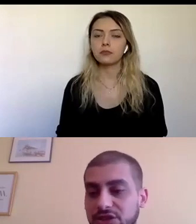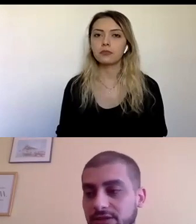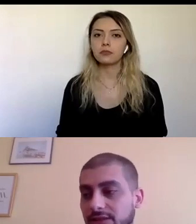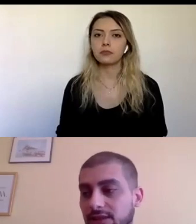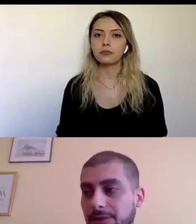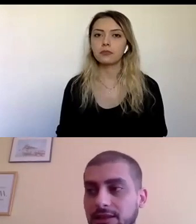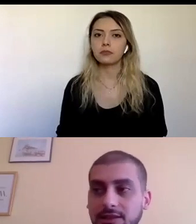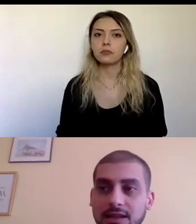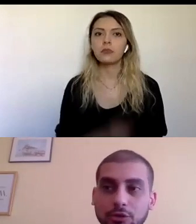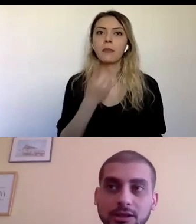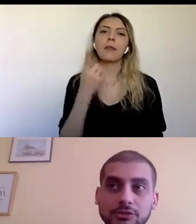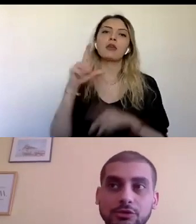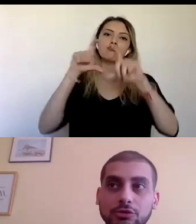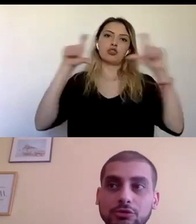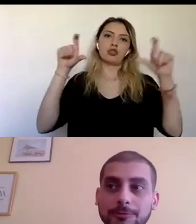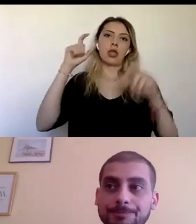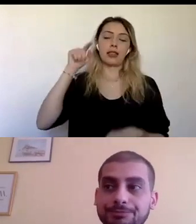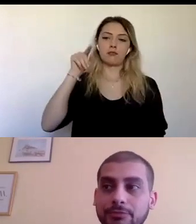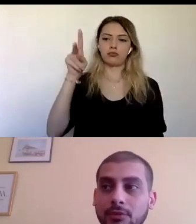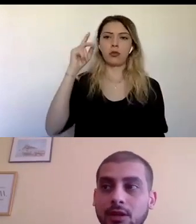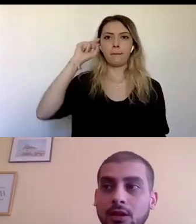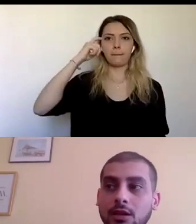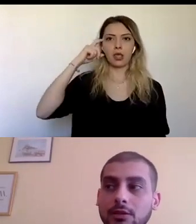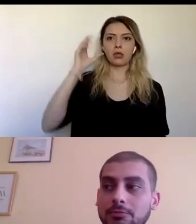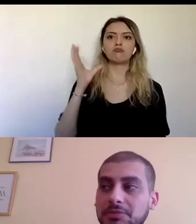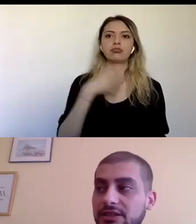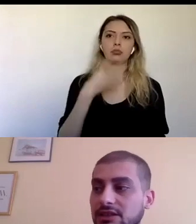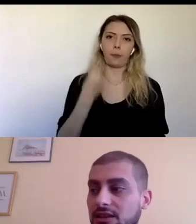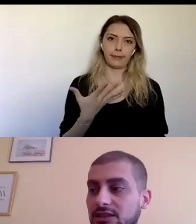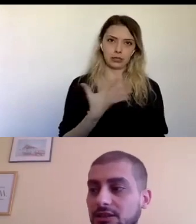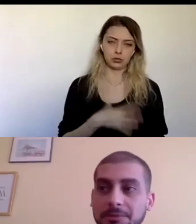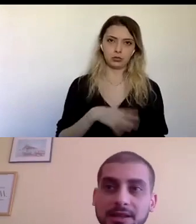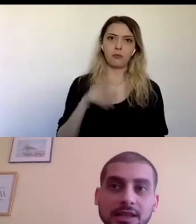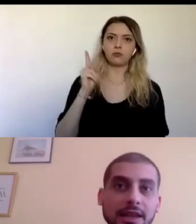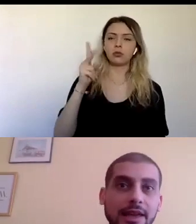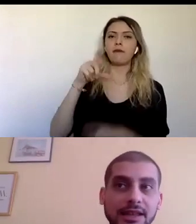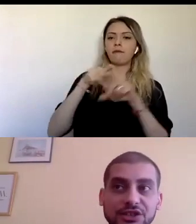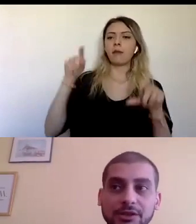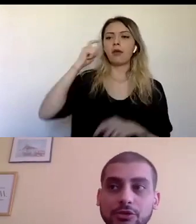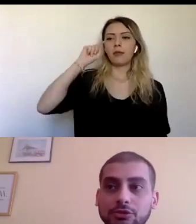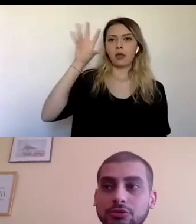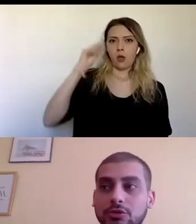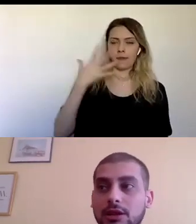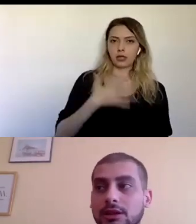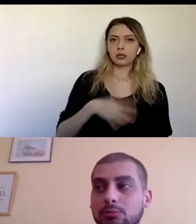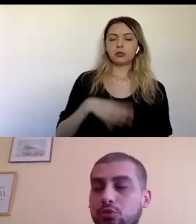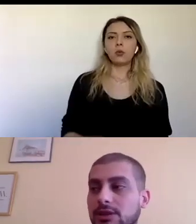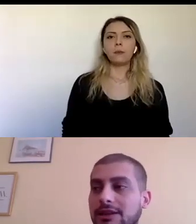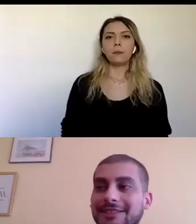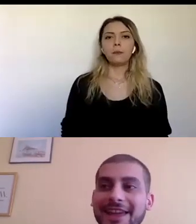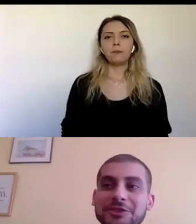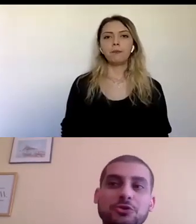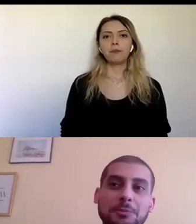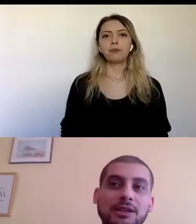Bir şirkette bilgi sahibi olmak istiyorsunuz. Bir şirket hakkında bir bilgiyi ele geçirmek istiyorsunuz.